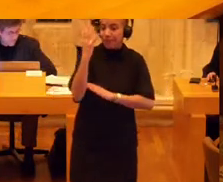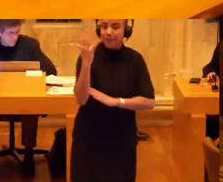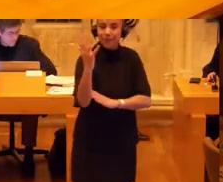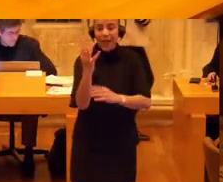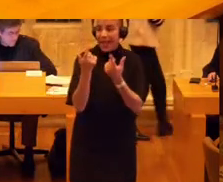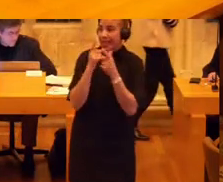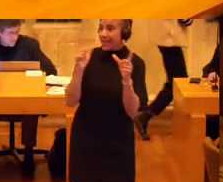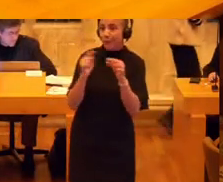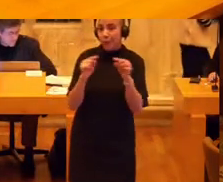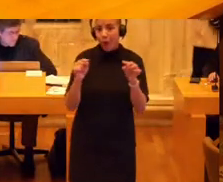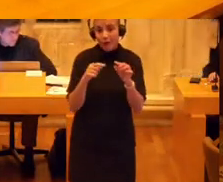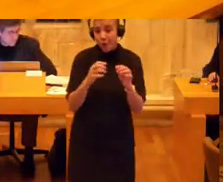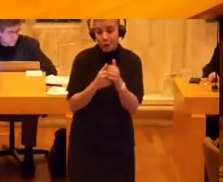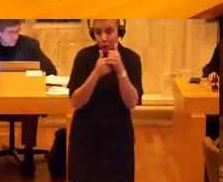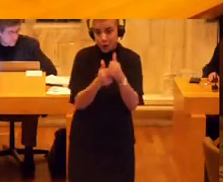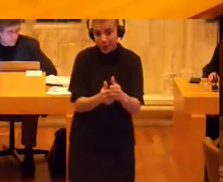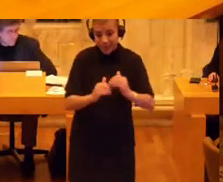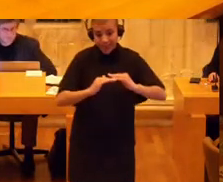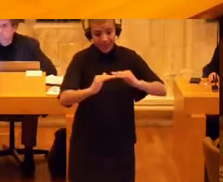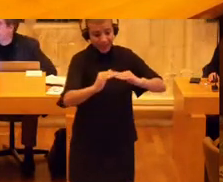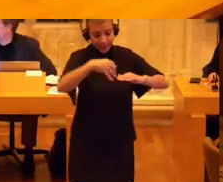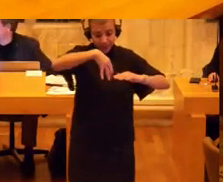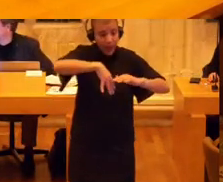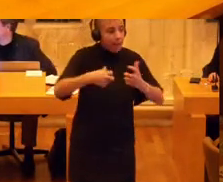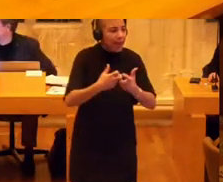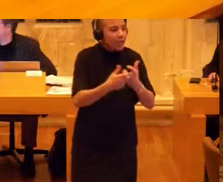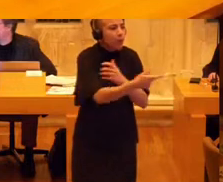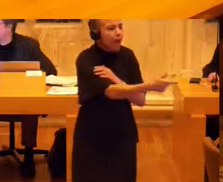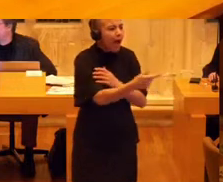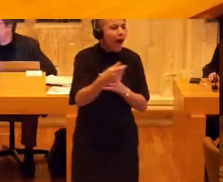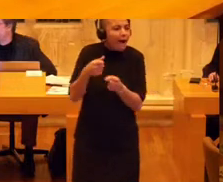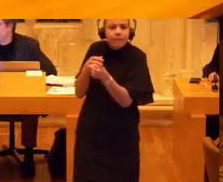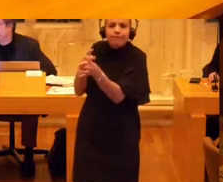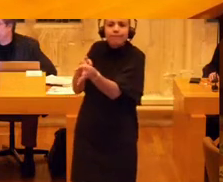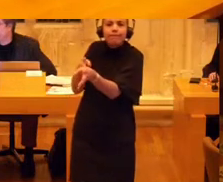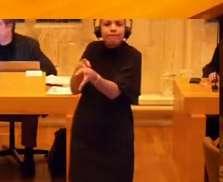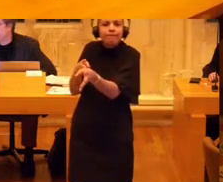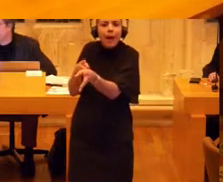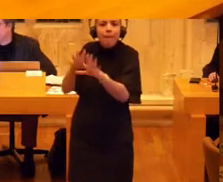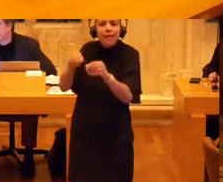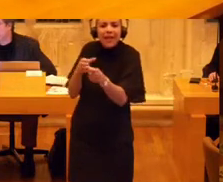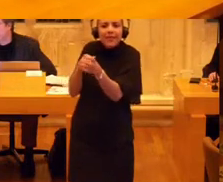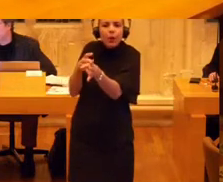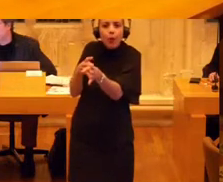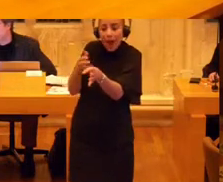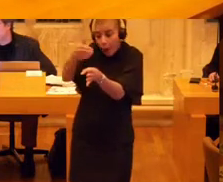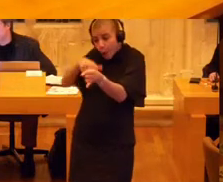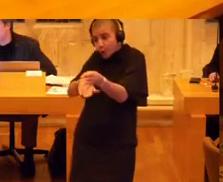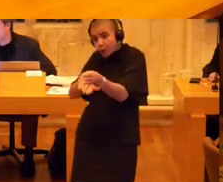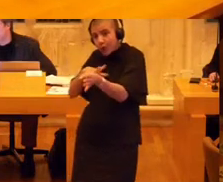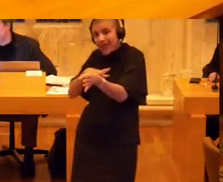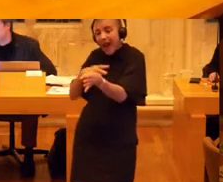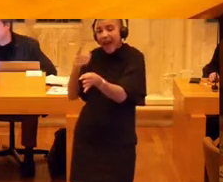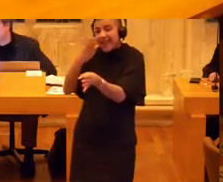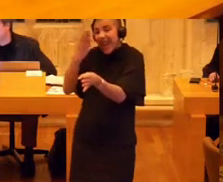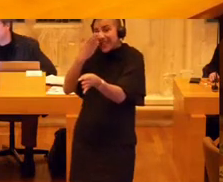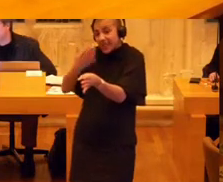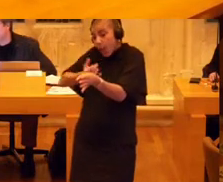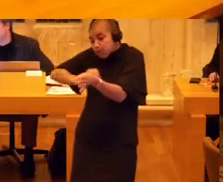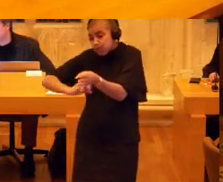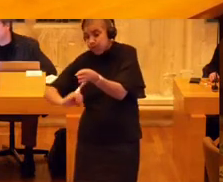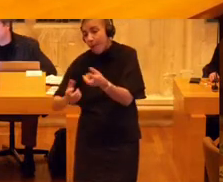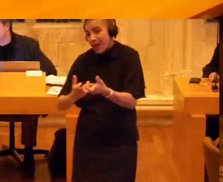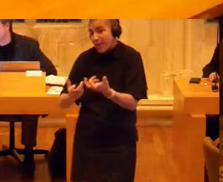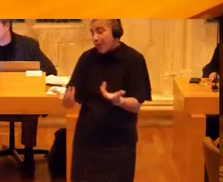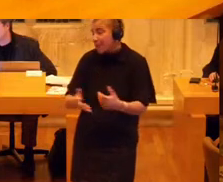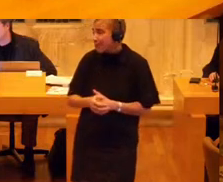l'occurrence, sous la piste cyclable, là, vous avez une conduite de gaz. Exactement. Ouais. Et puis, on est quand même arrivé